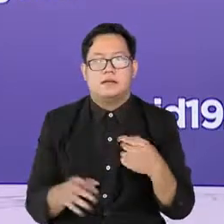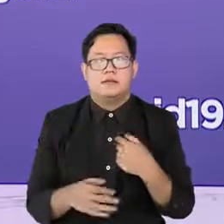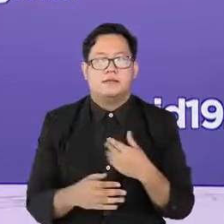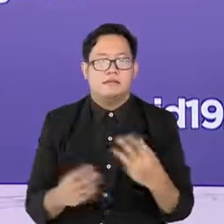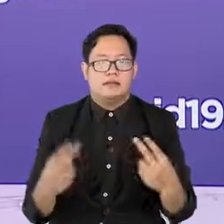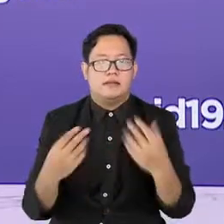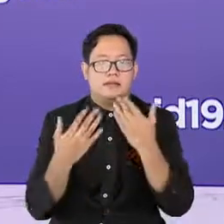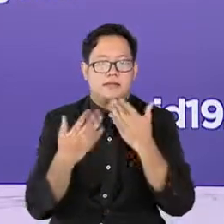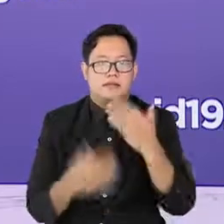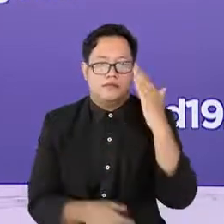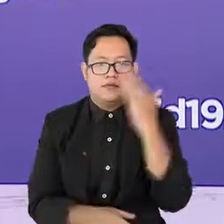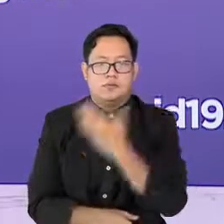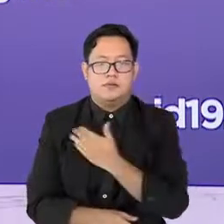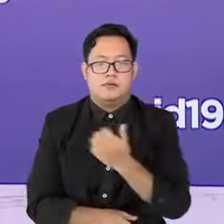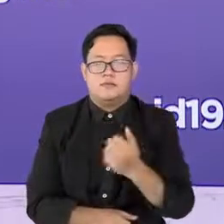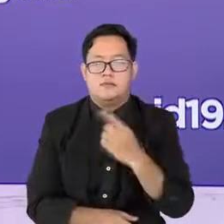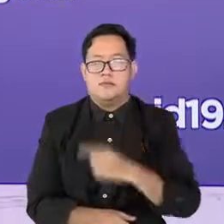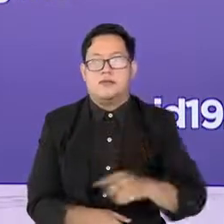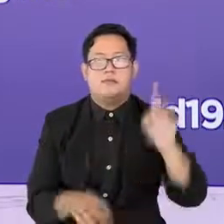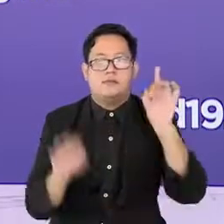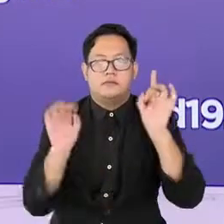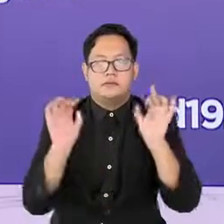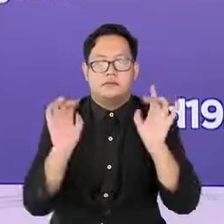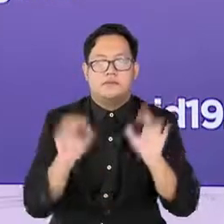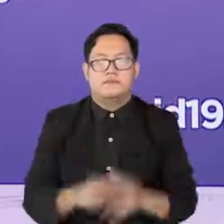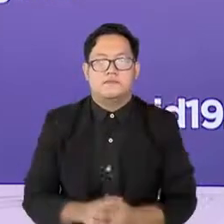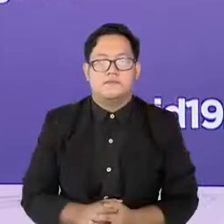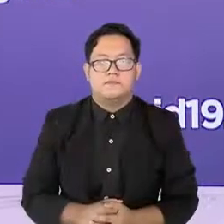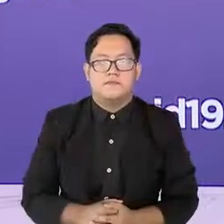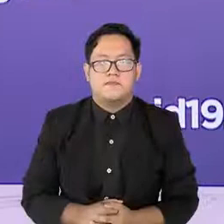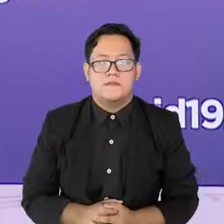Wassalamualaikum warohmatullohi wabarokatuh